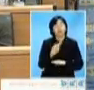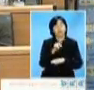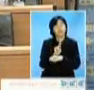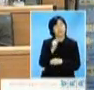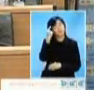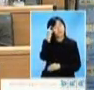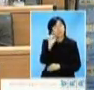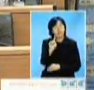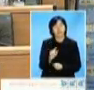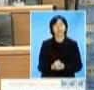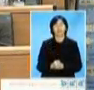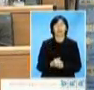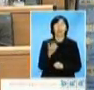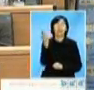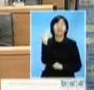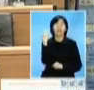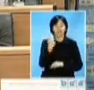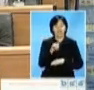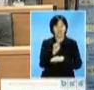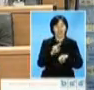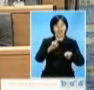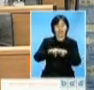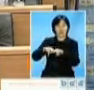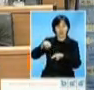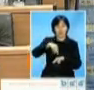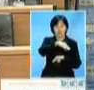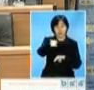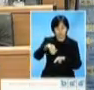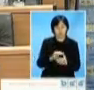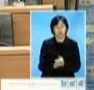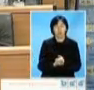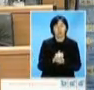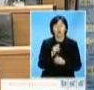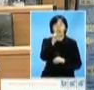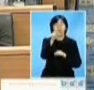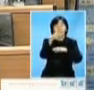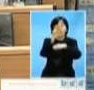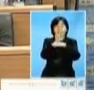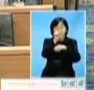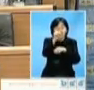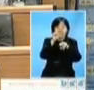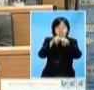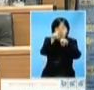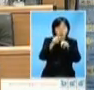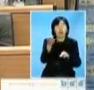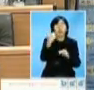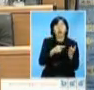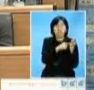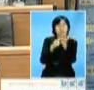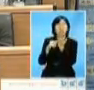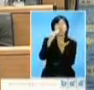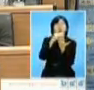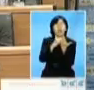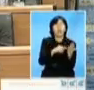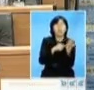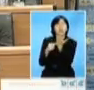นะครับในวันที่ท่านประธานนั่งอยู่ข้างล่างเนี่ยว่าถ้าคนที่นั่งอยู่ข้างบนเนี่ยเป็นผู้เสนอญัตติเสียเอง